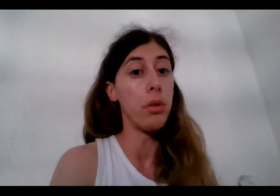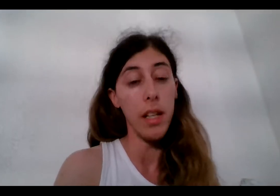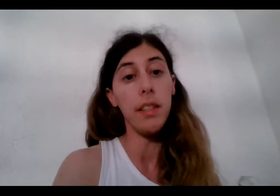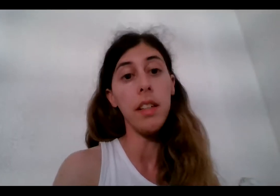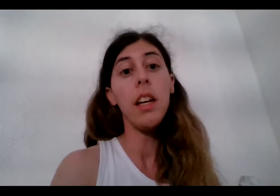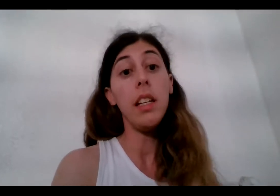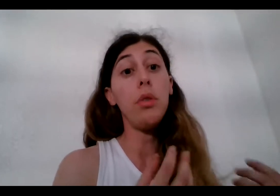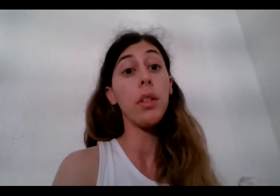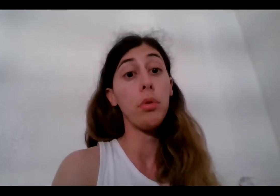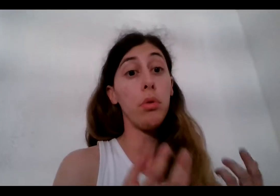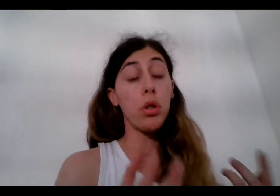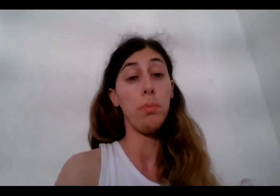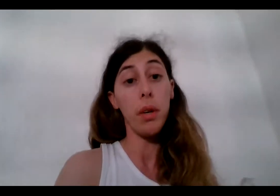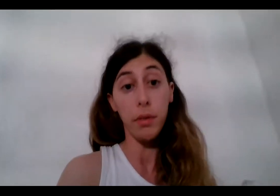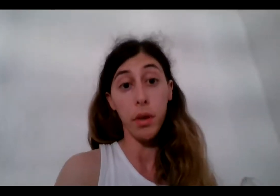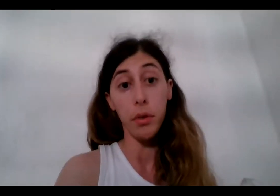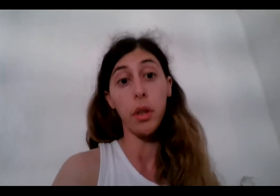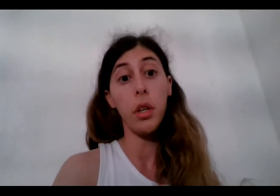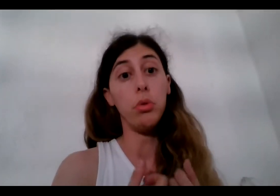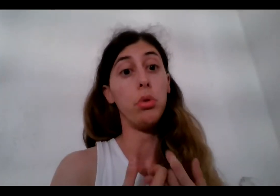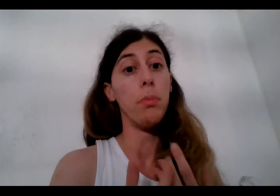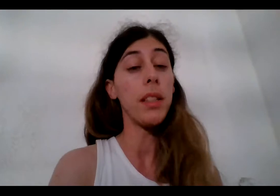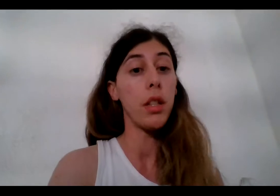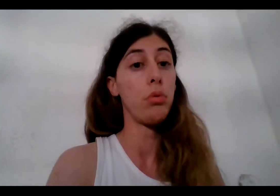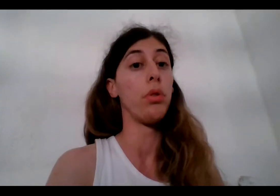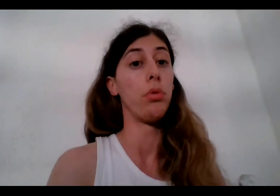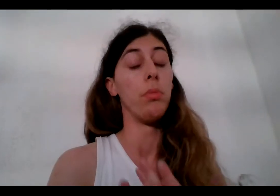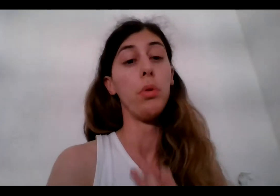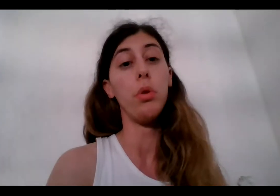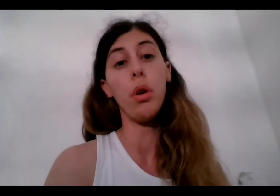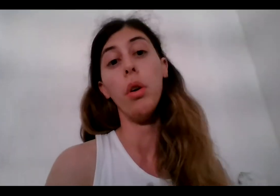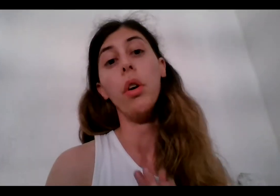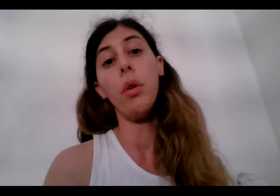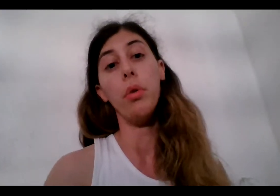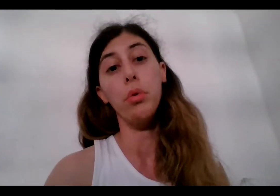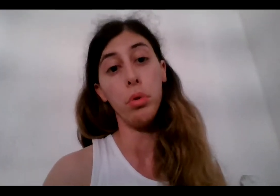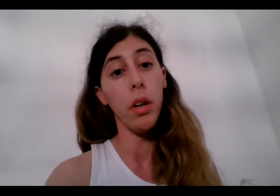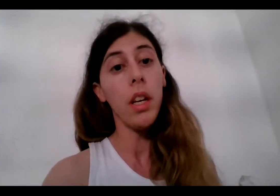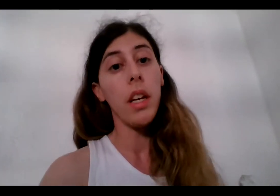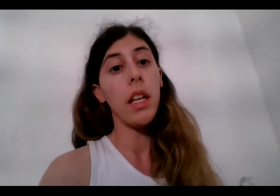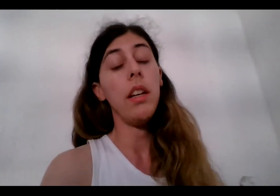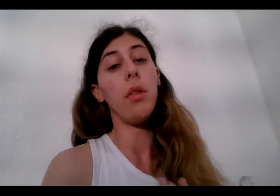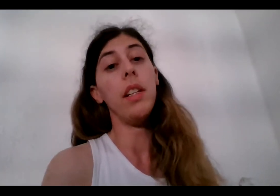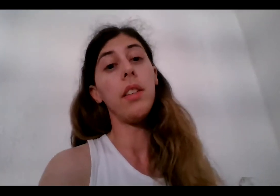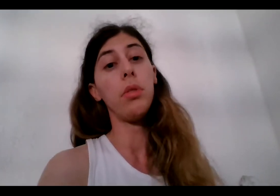plus d'actualité. Il devient donc urgent pour la France de se mettre à jour dans son protocole de